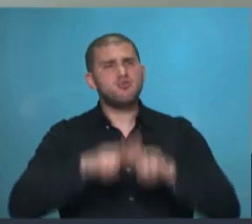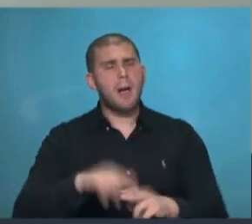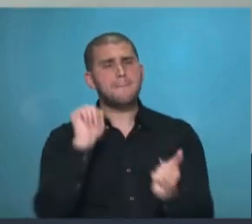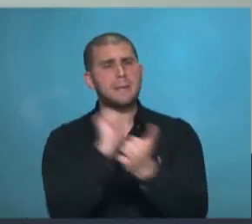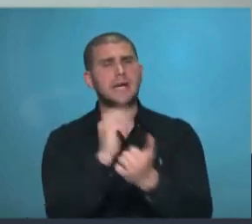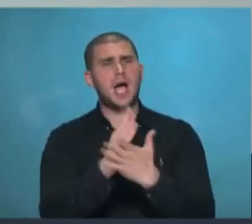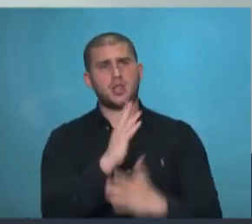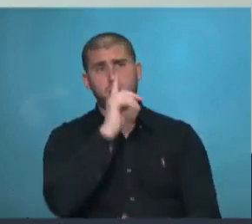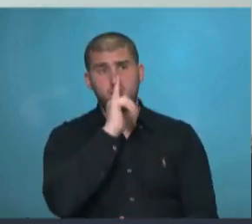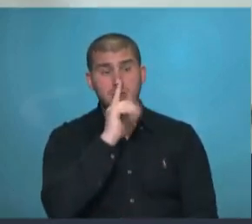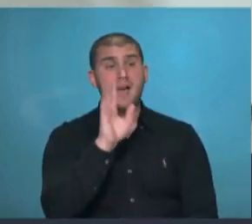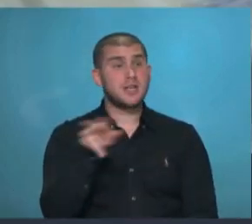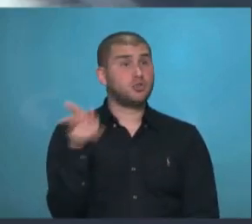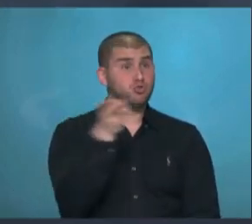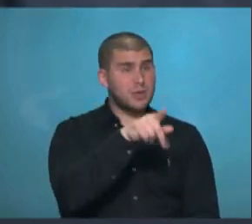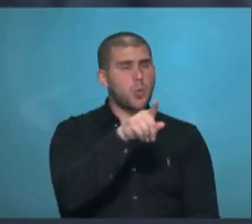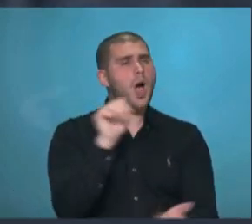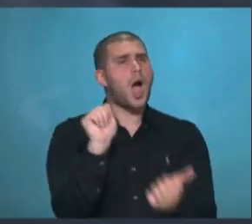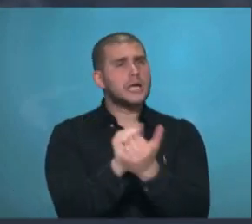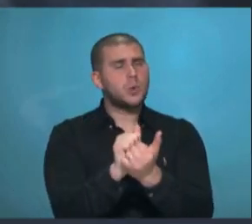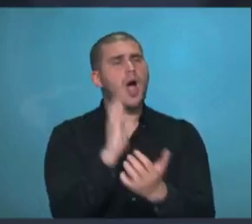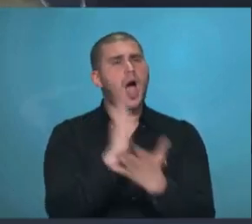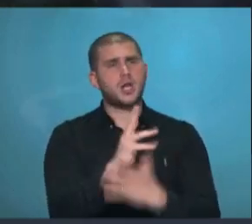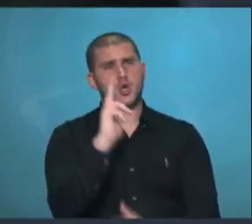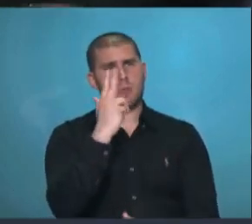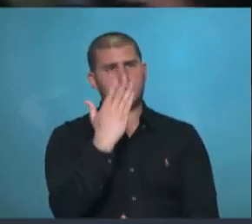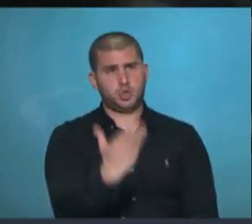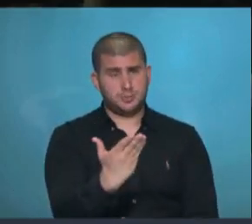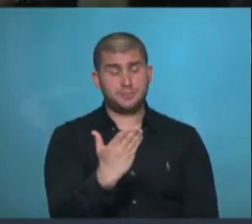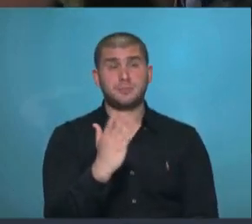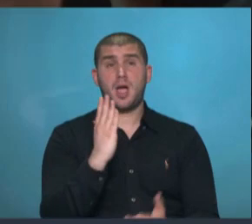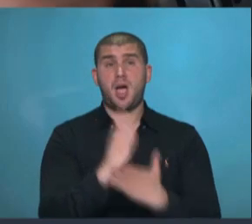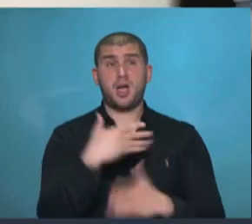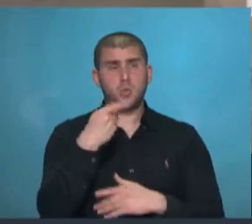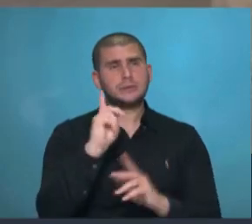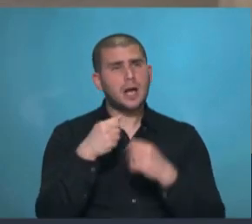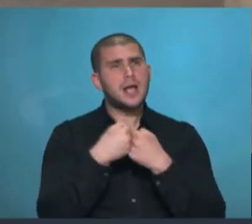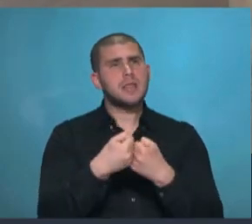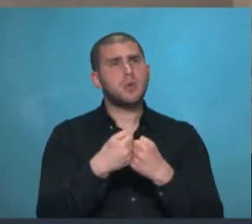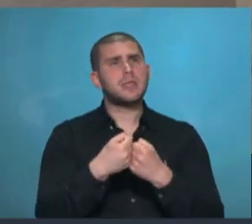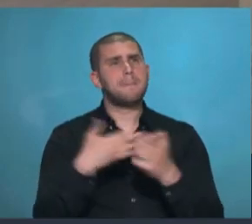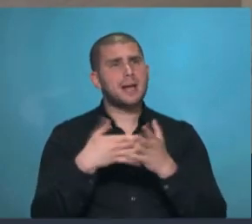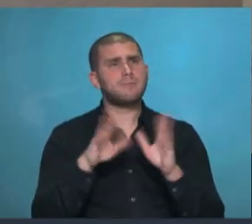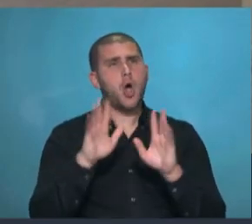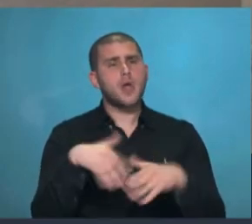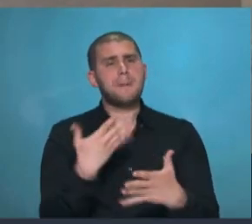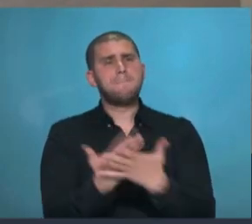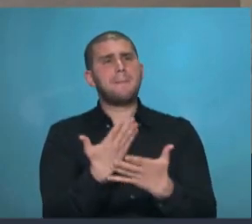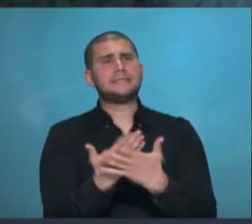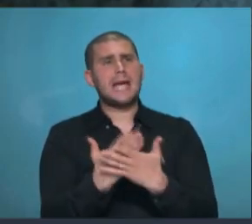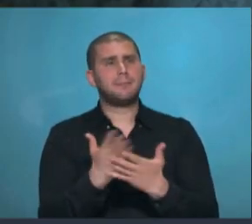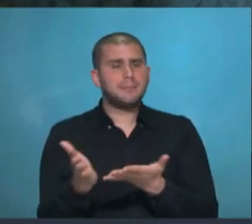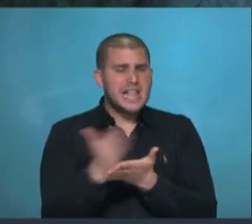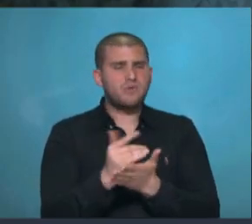ראשון, ואילו הוא יישאר עצור עד ליום שלישי. עד אז הוא יתמודד בחקירתו עם עוד ממצאים שנאספו